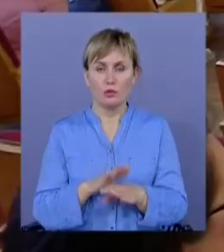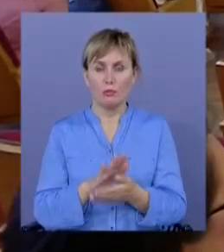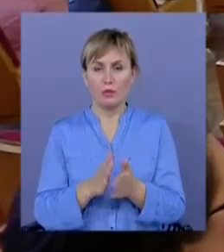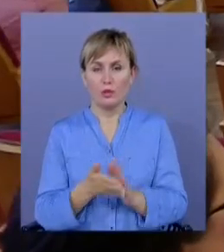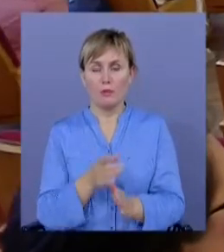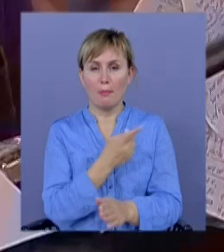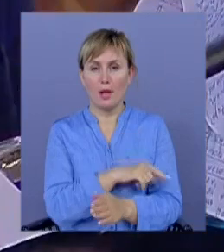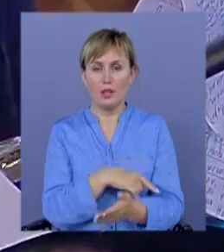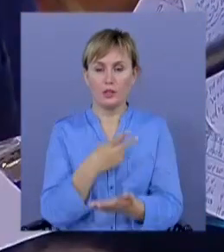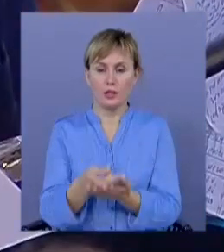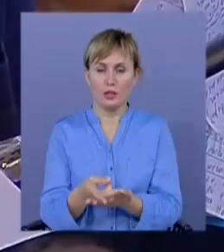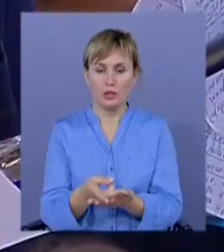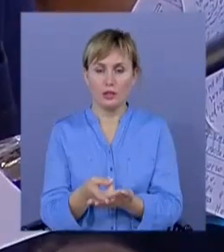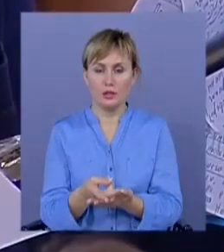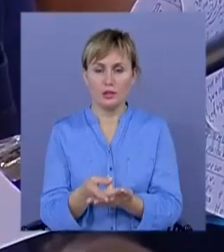лежит в больнице,